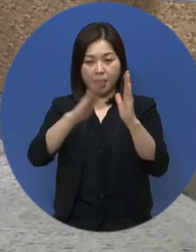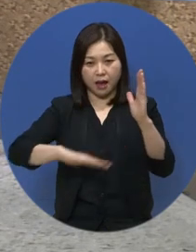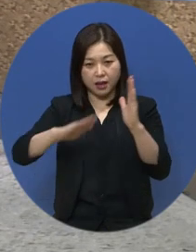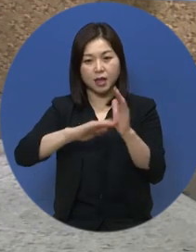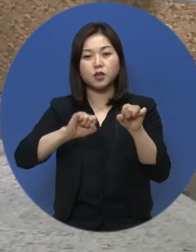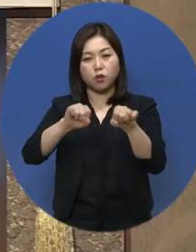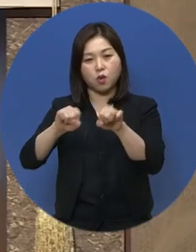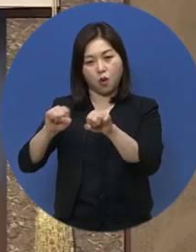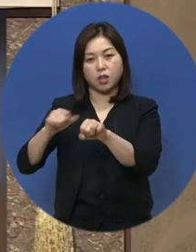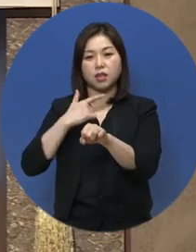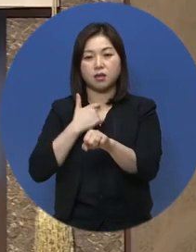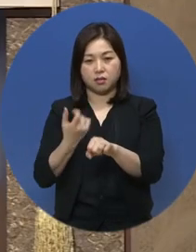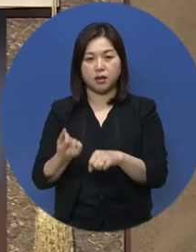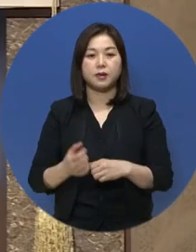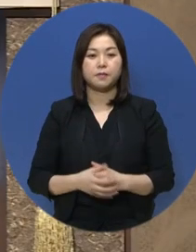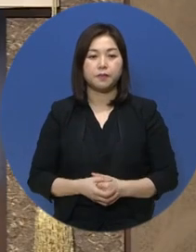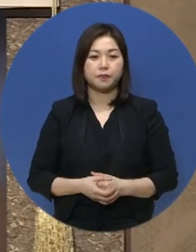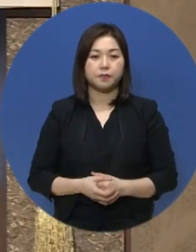했어요.